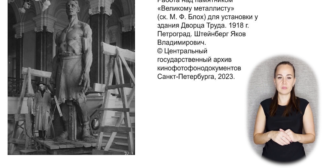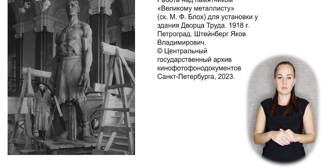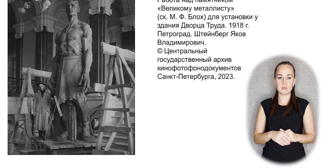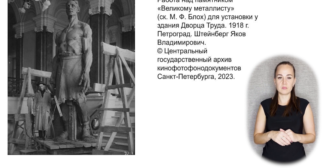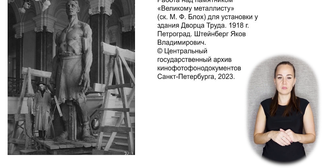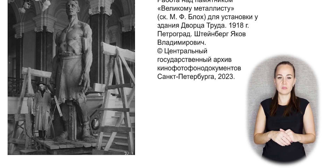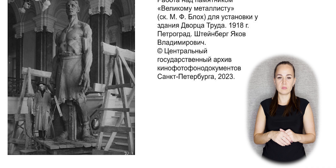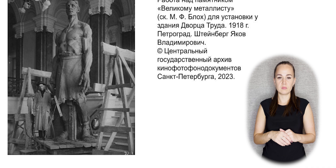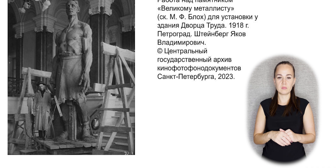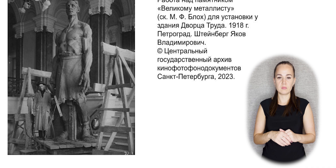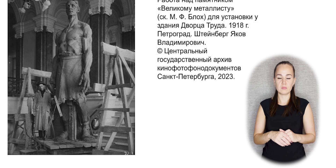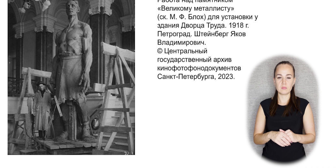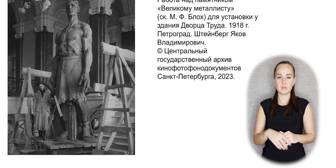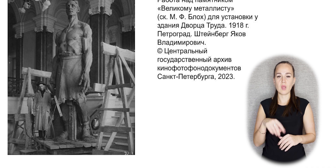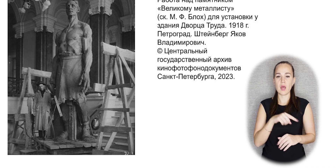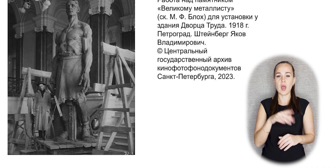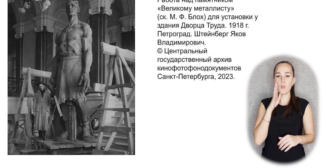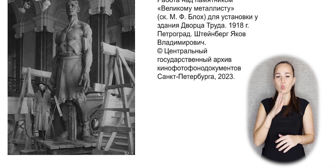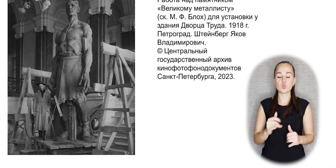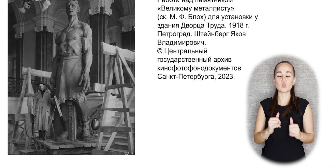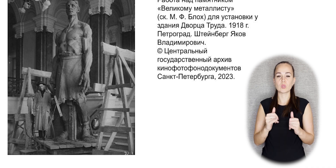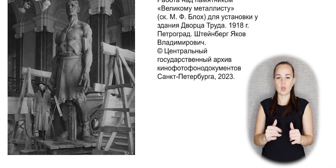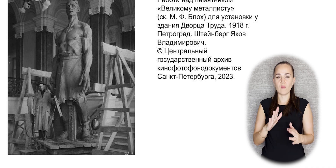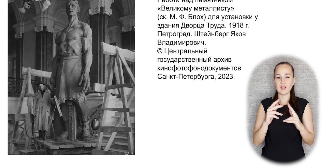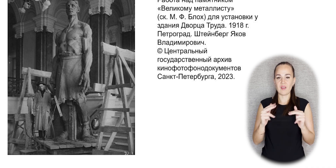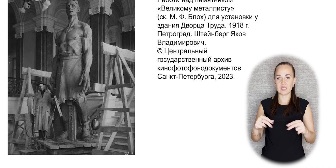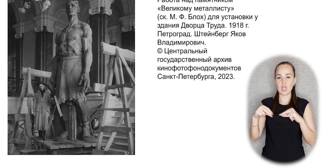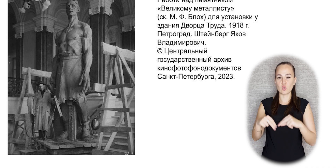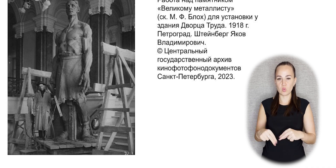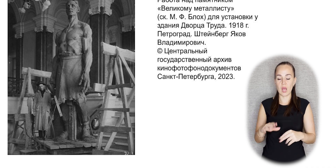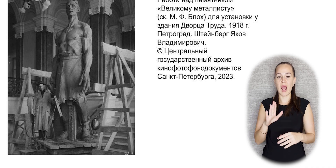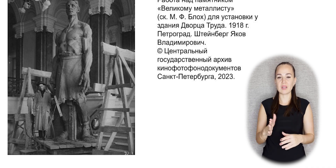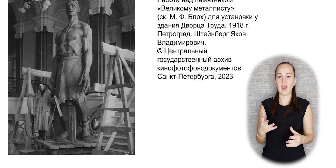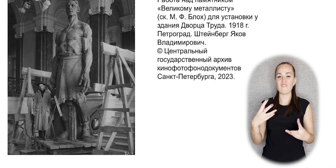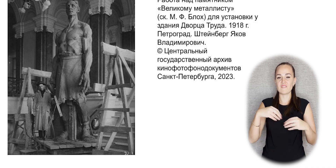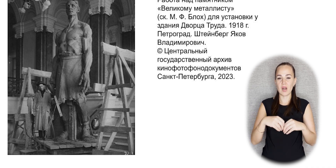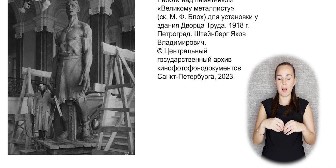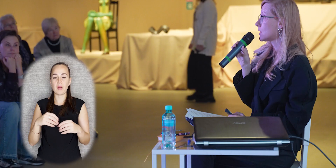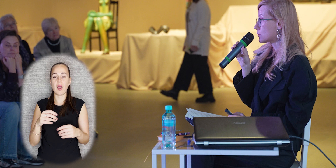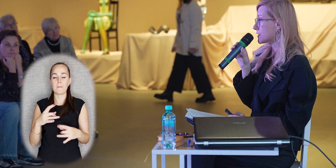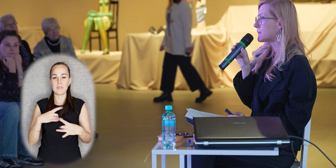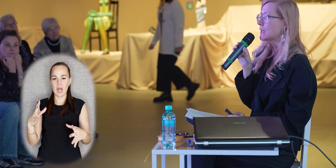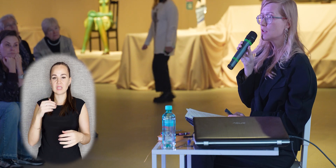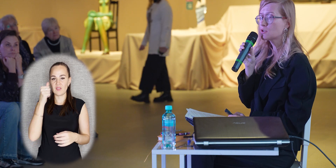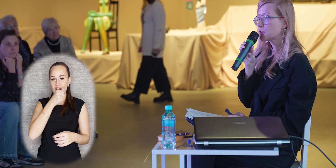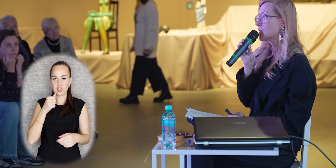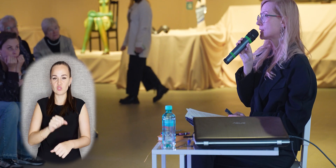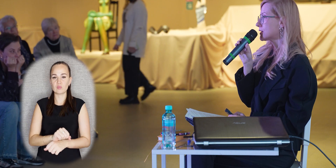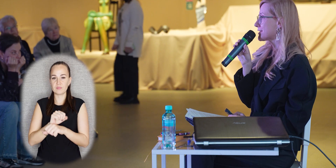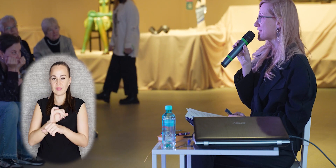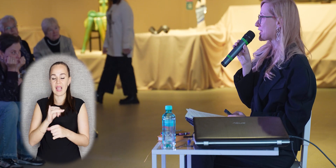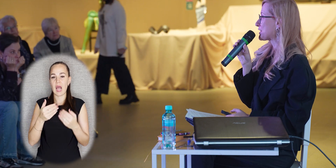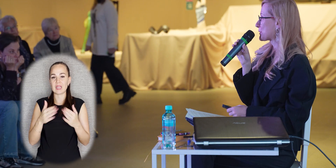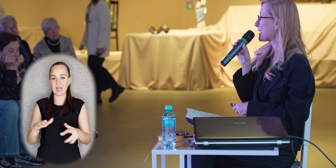И она будет установлена у Дворца Труда в рамках празднования годовщины революции. И, собственно,